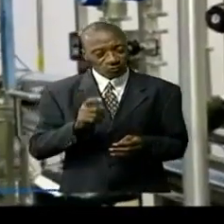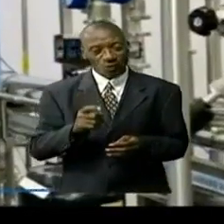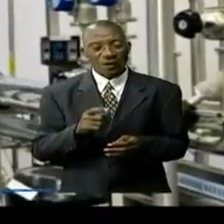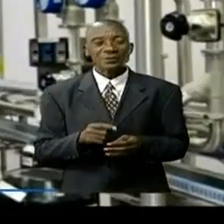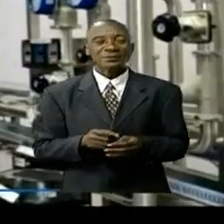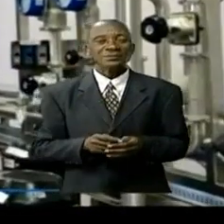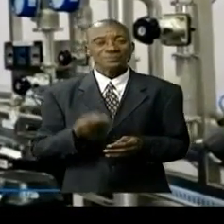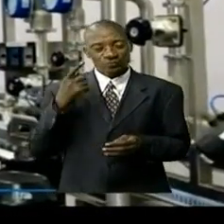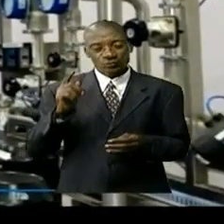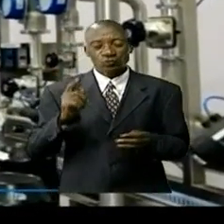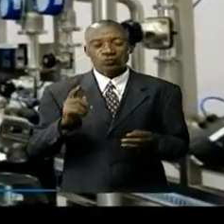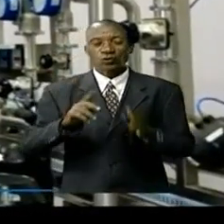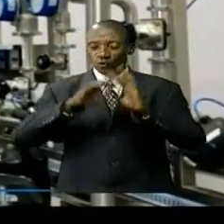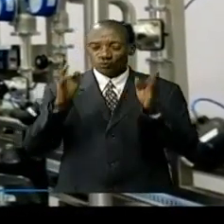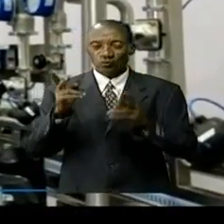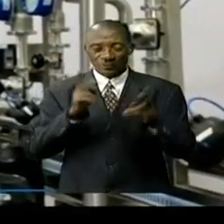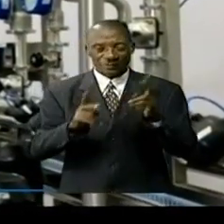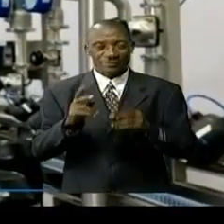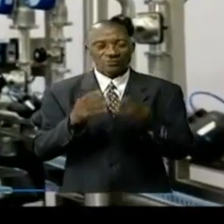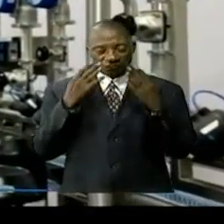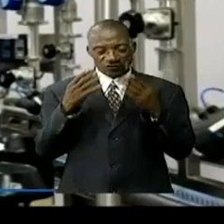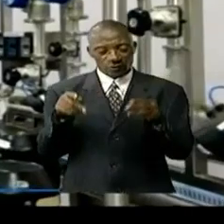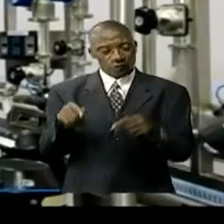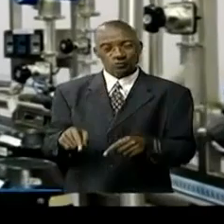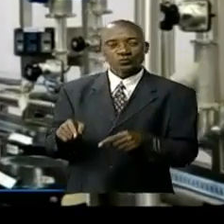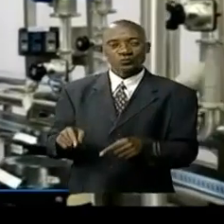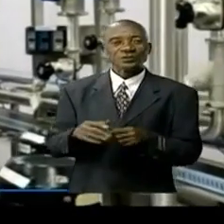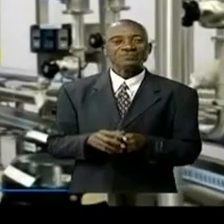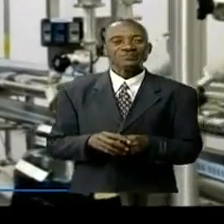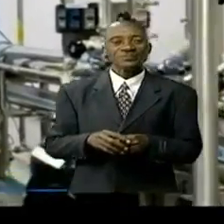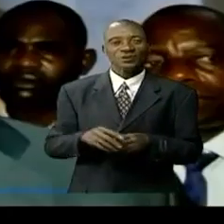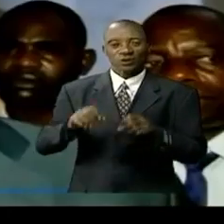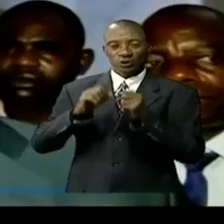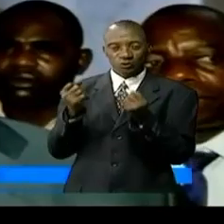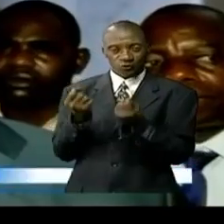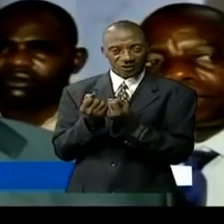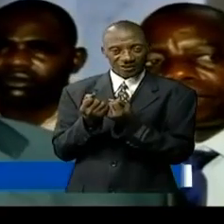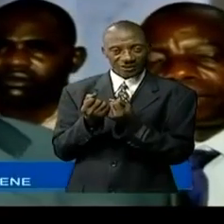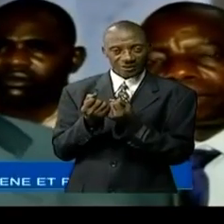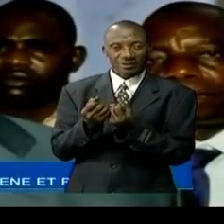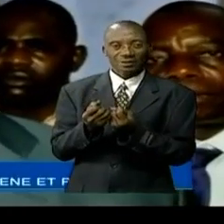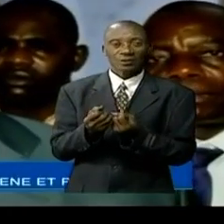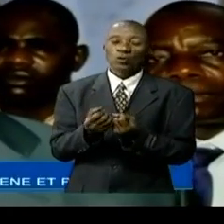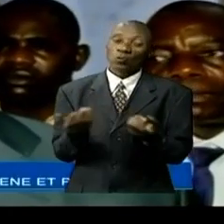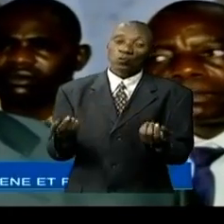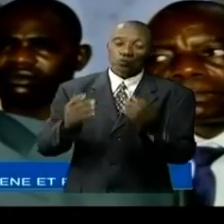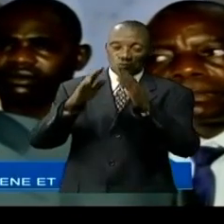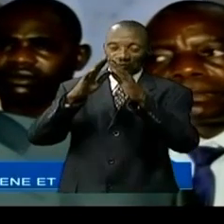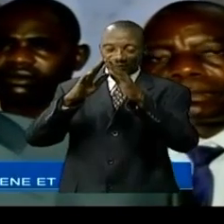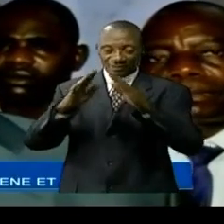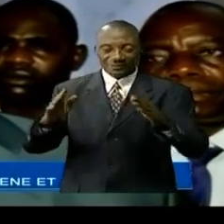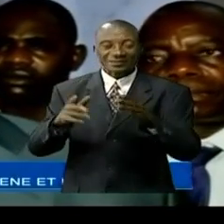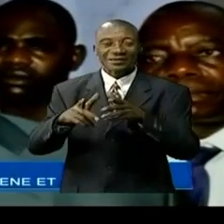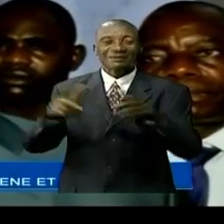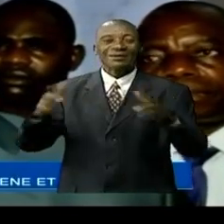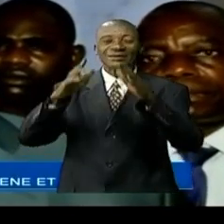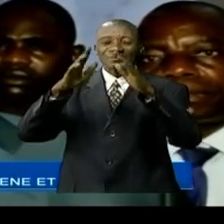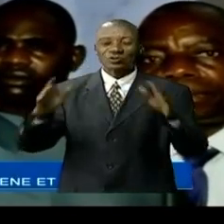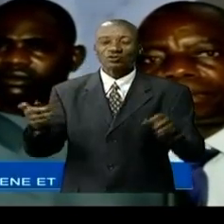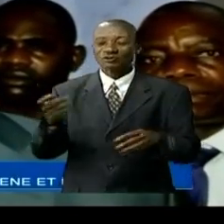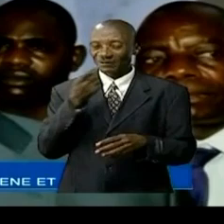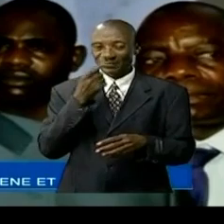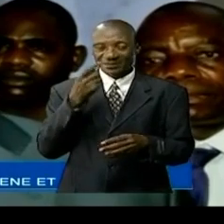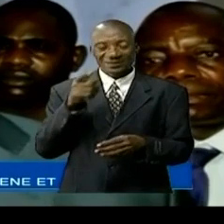un exemple. Aujourd'hui, Arofar a emboîté le pas à l'action du gouvernement et la raison de ma visite et nous